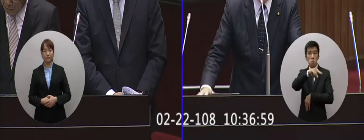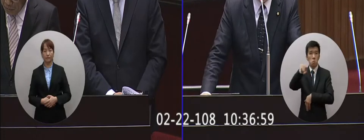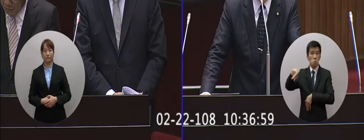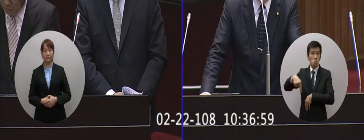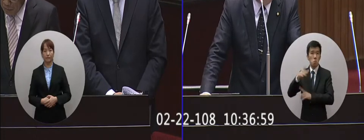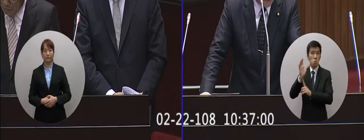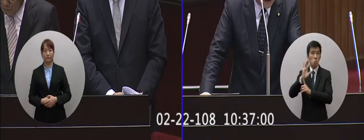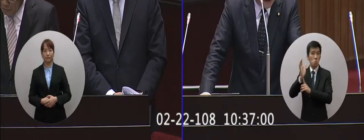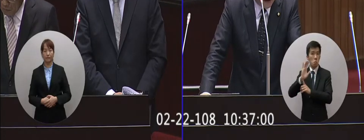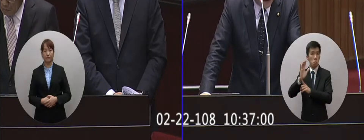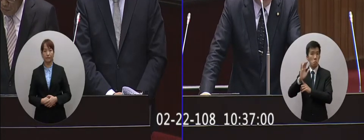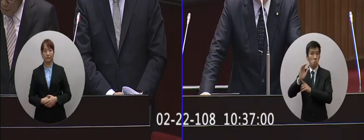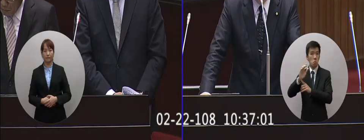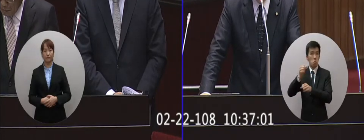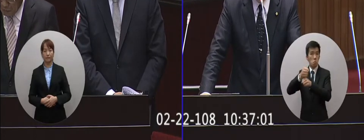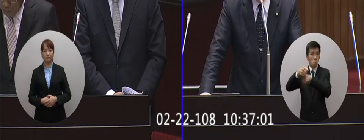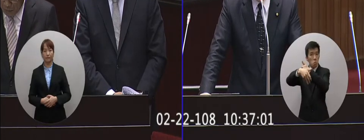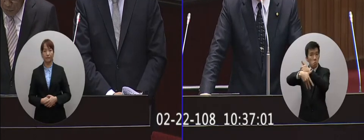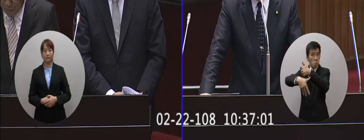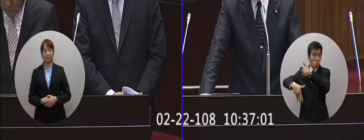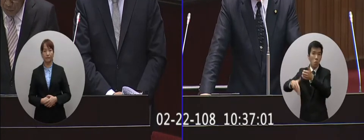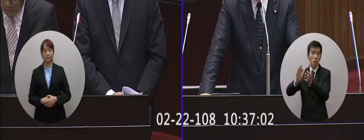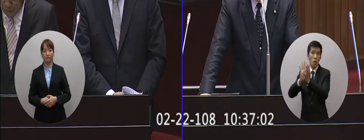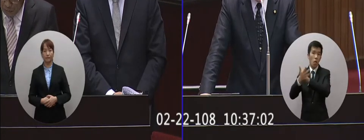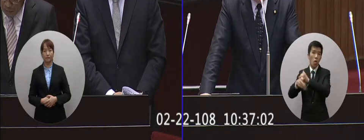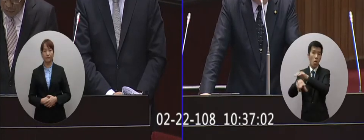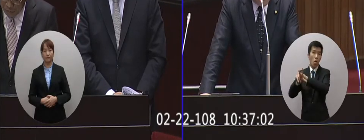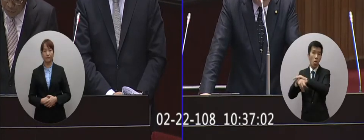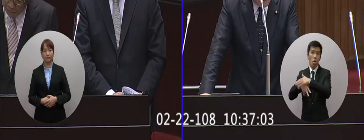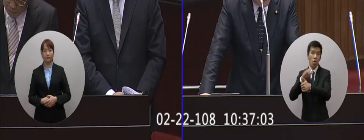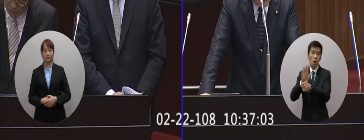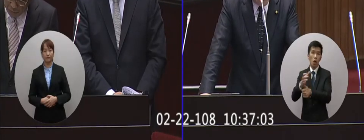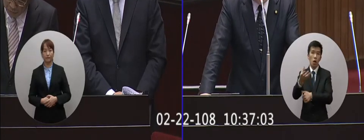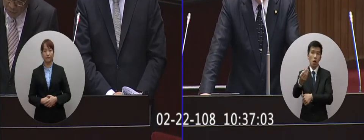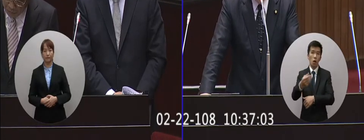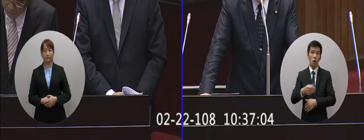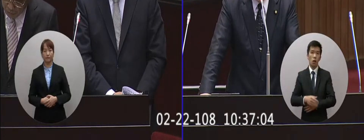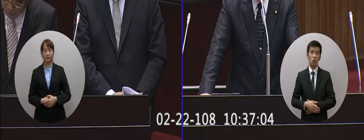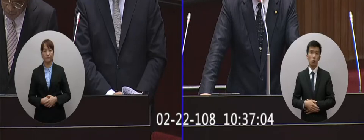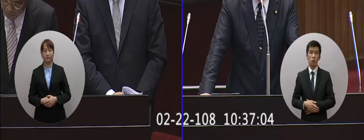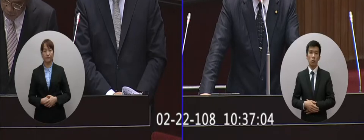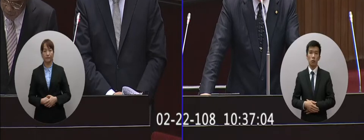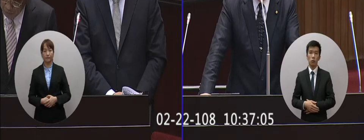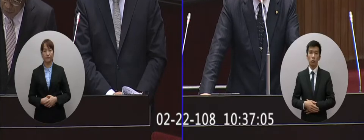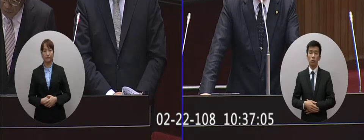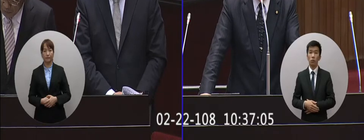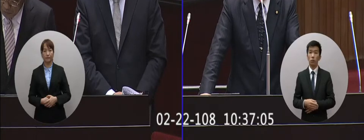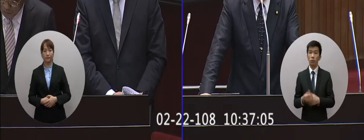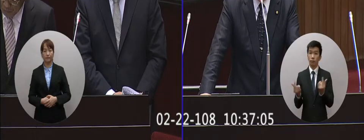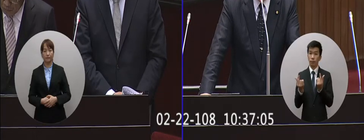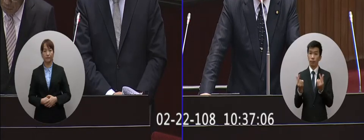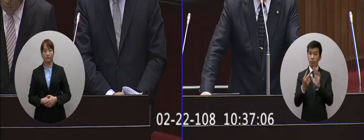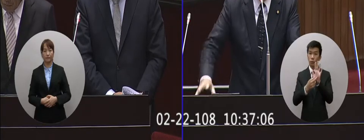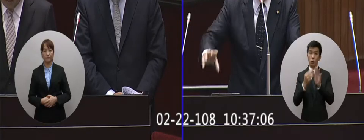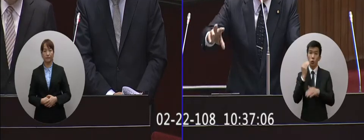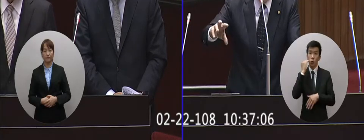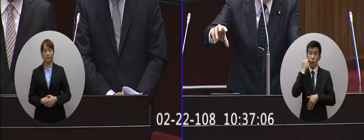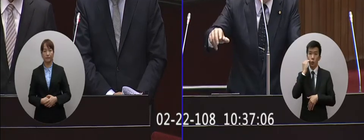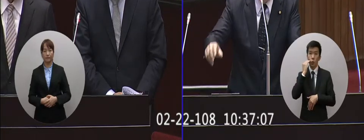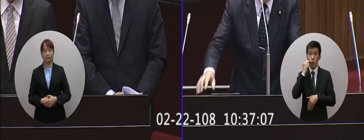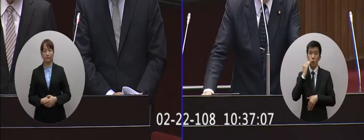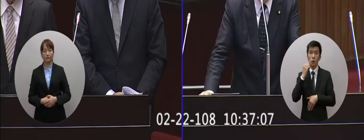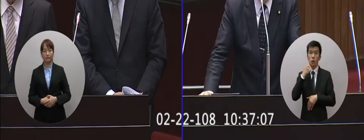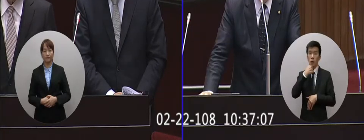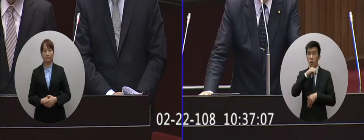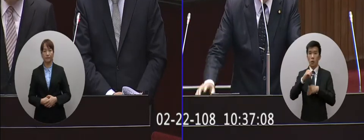会沦为空化。所以我举一个例子来说，在外商在台湾海峡，他做钻